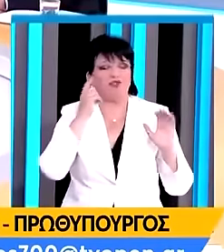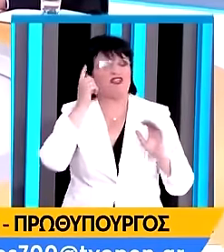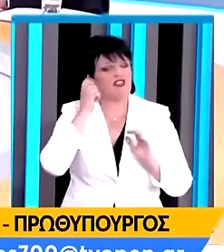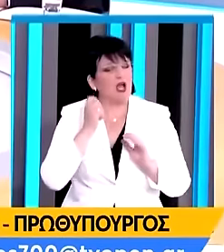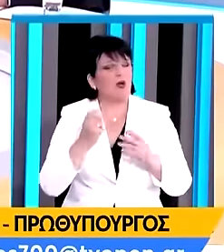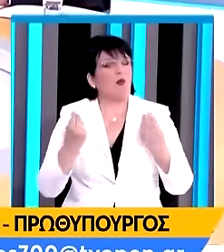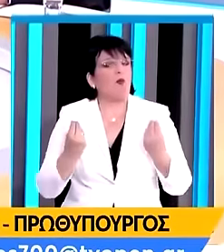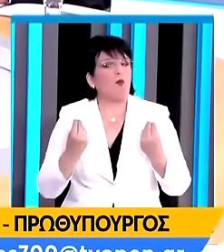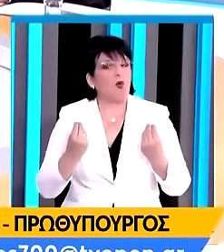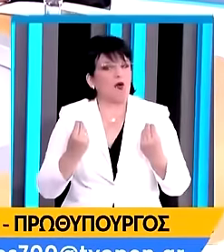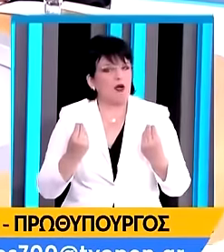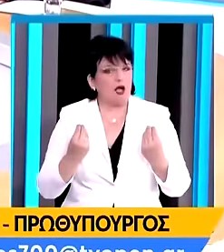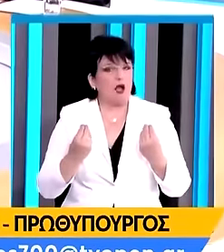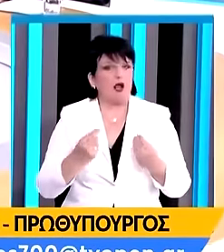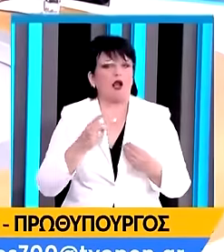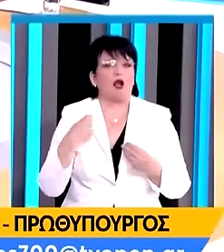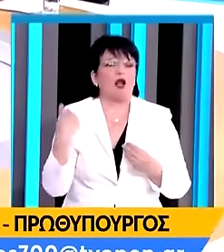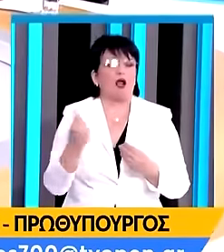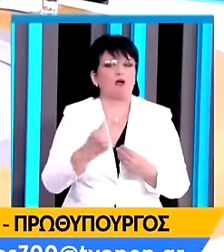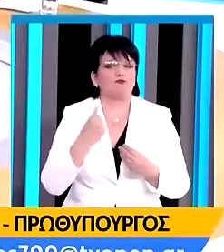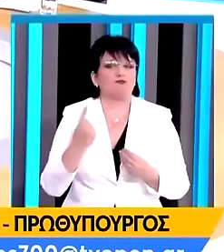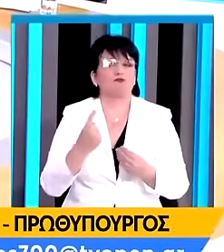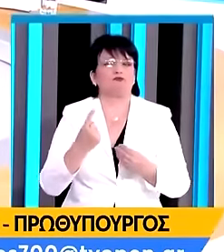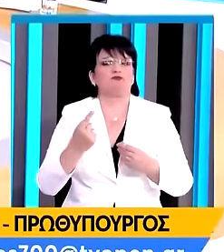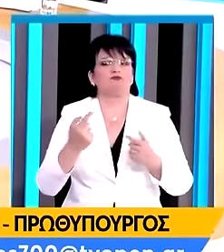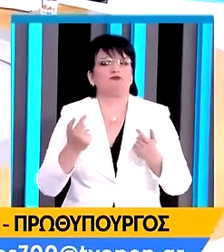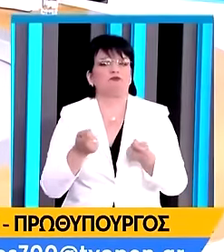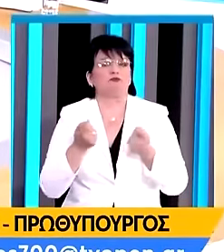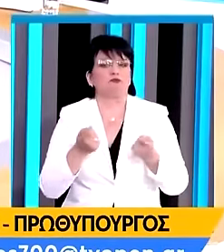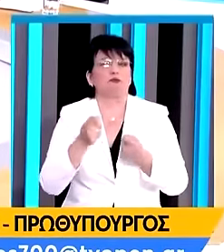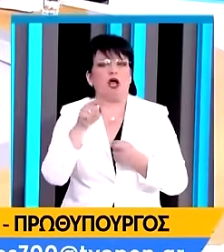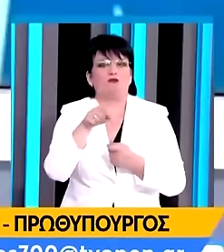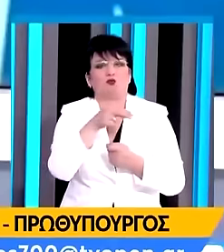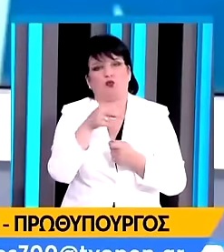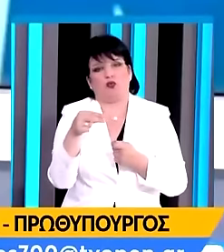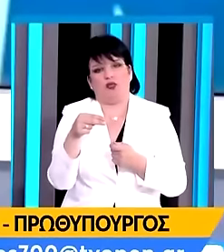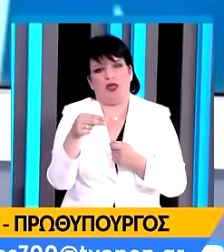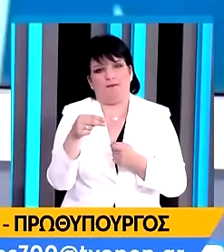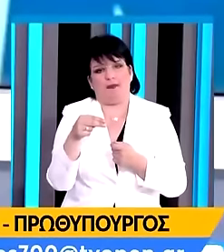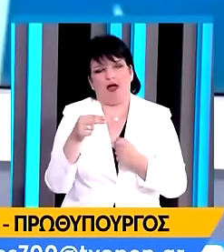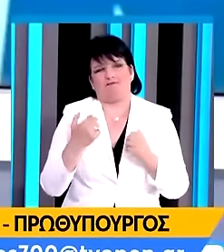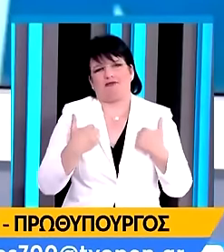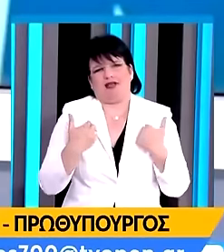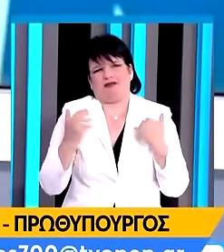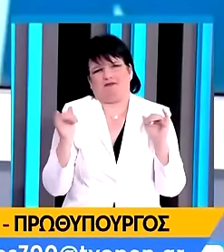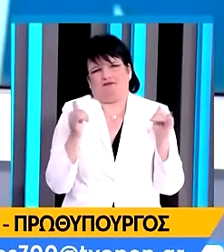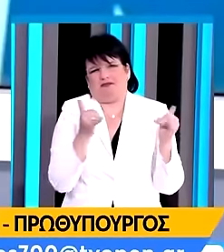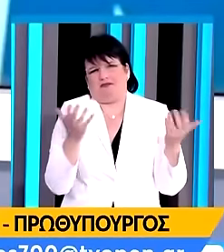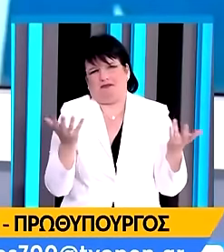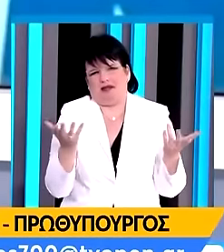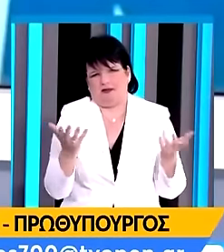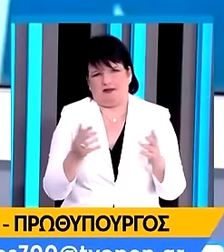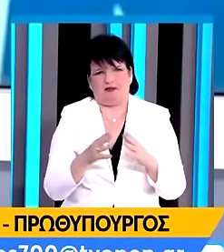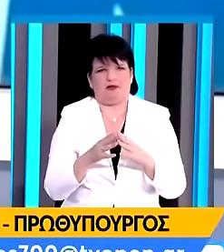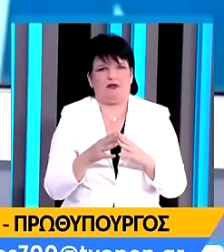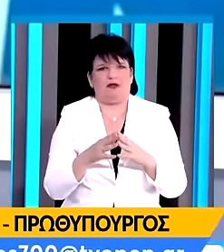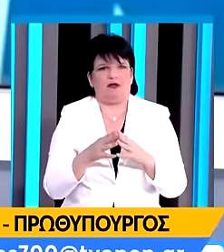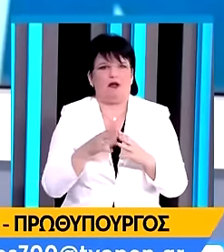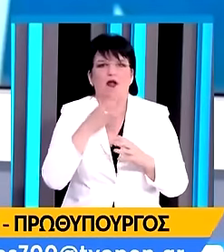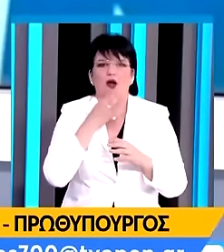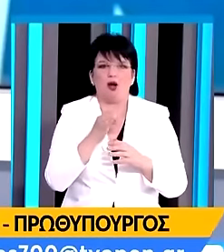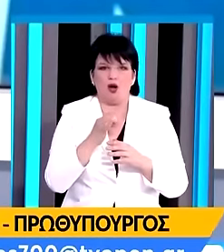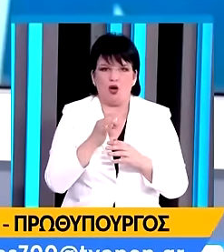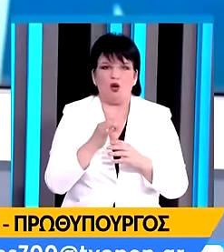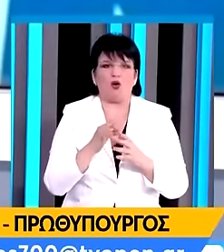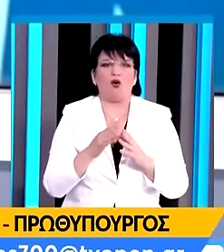καλά πώς και εμείς να διαχειριζόμαστε τέτοια παιχνιδάκια μικροκομματικά. Ήταν και ο βασικός λόγος που δεν